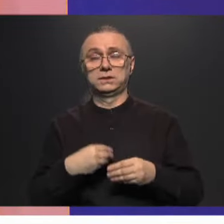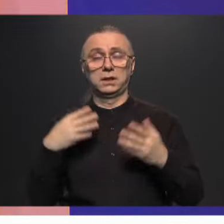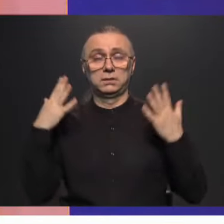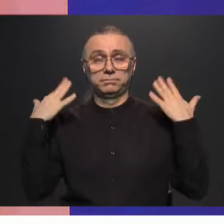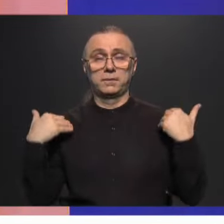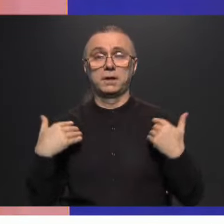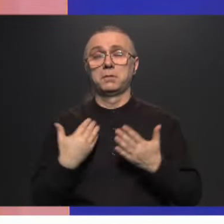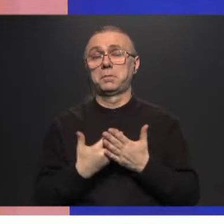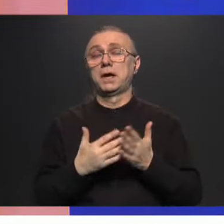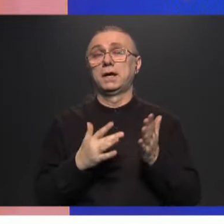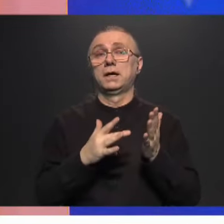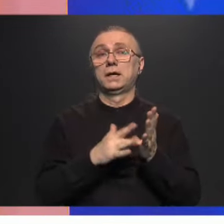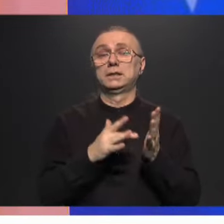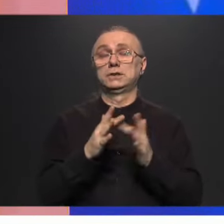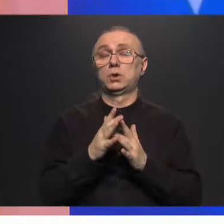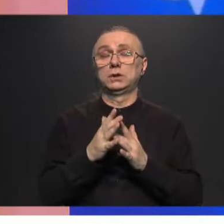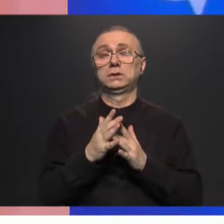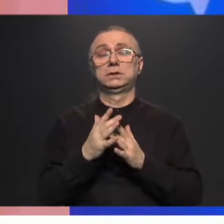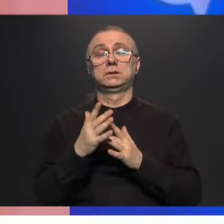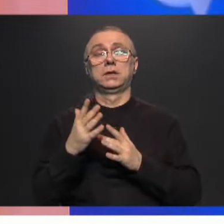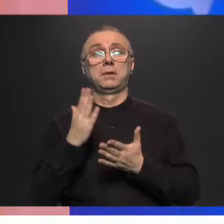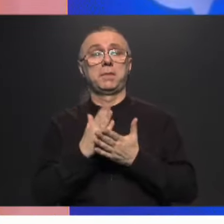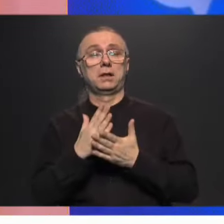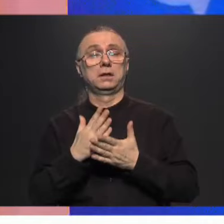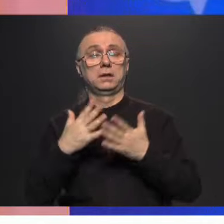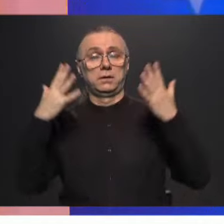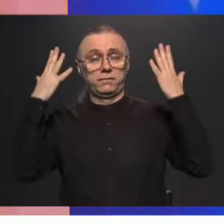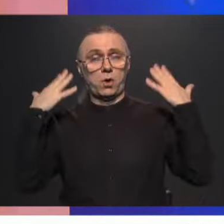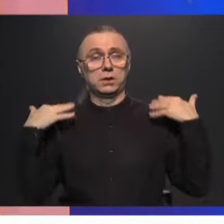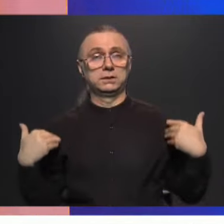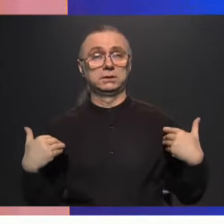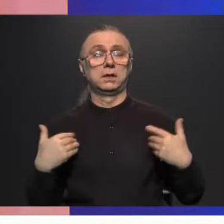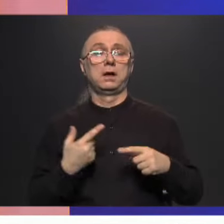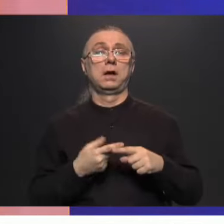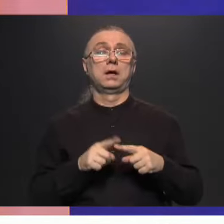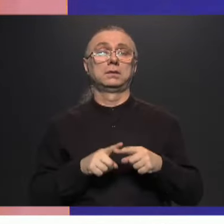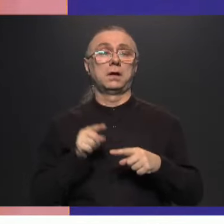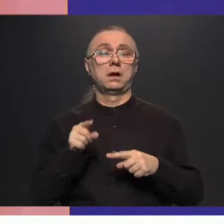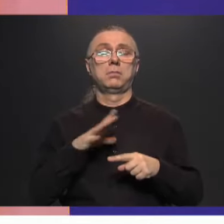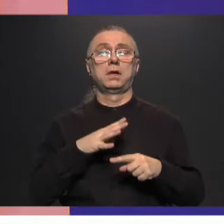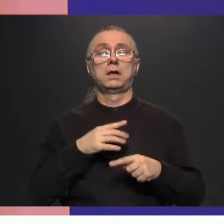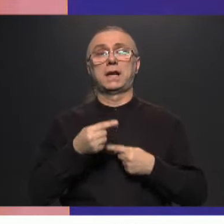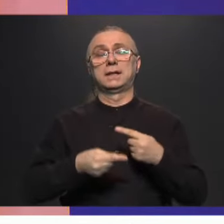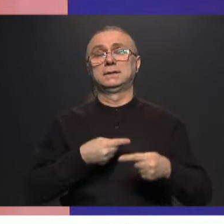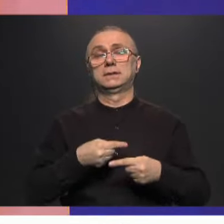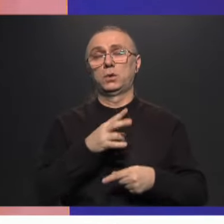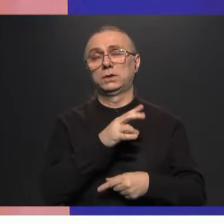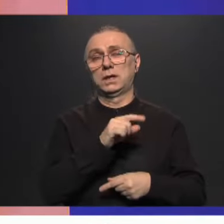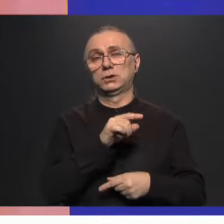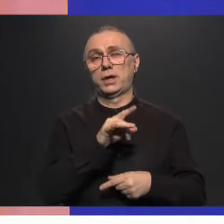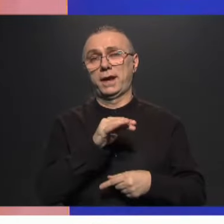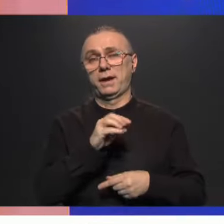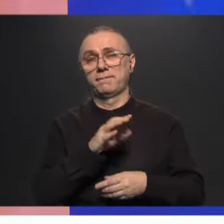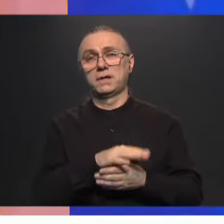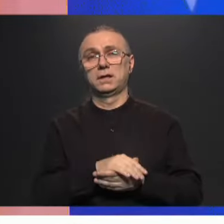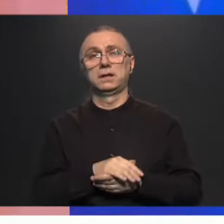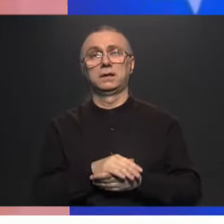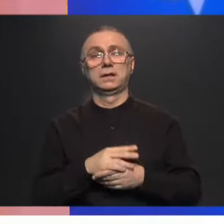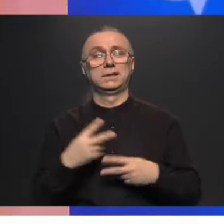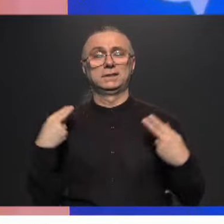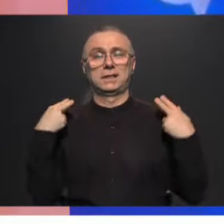кстати, но это традиция назареев, которые давали обет не стричься и не бриться, да не коснется металл